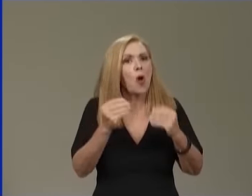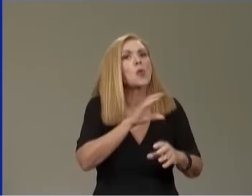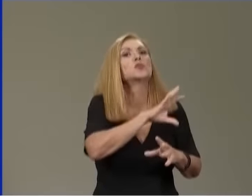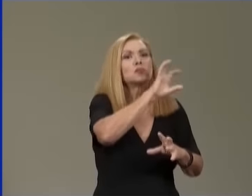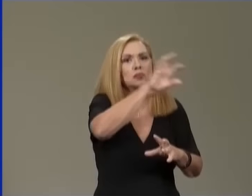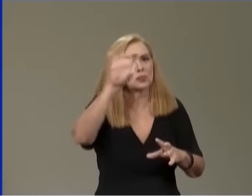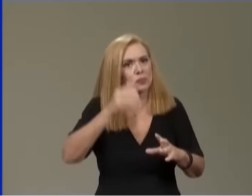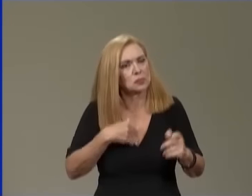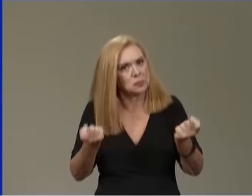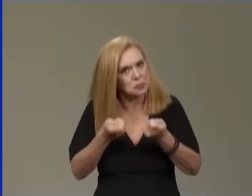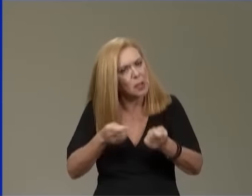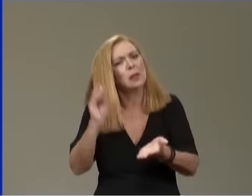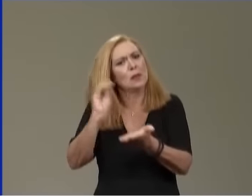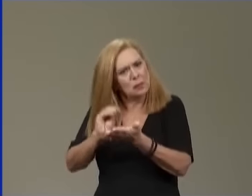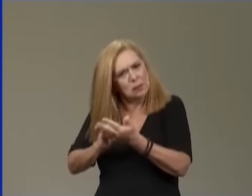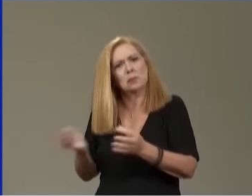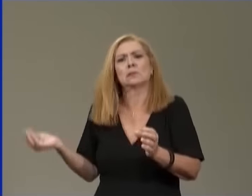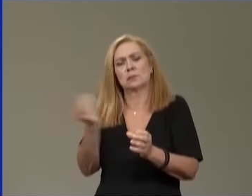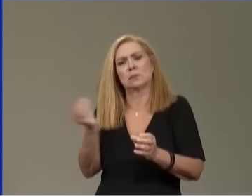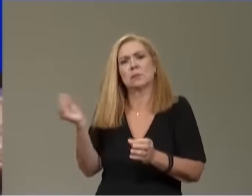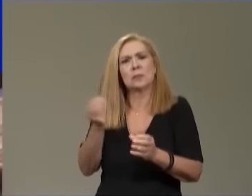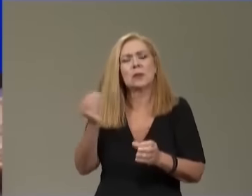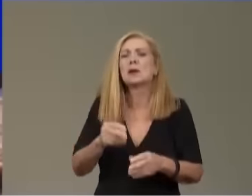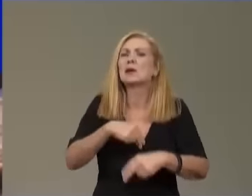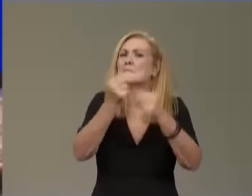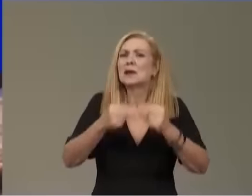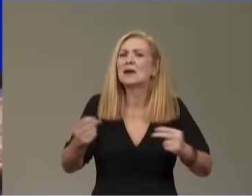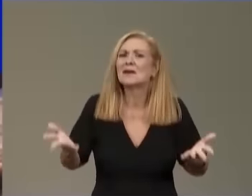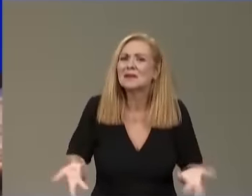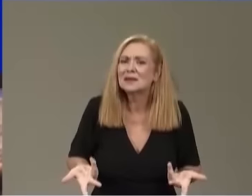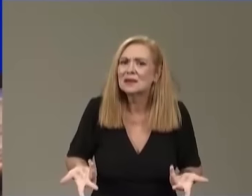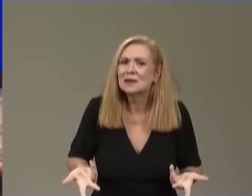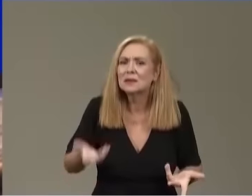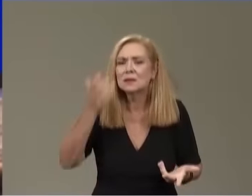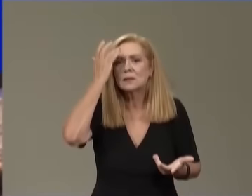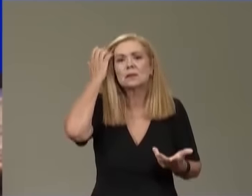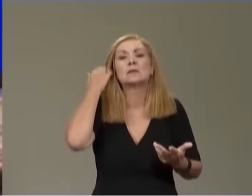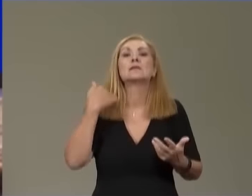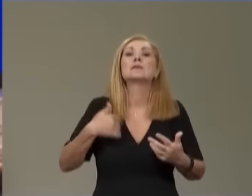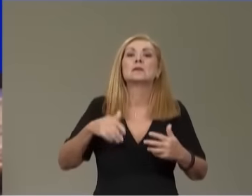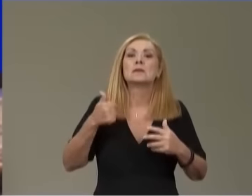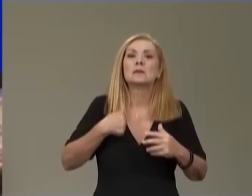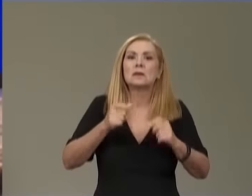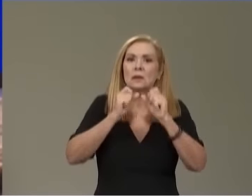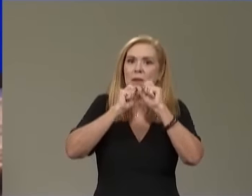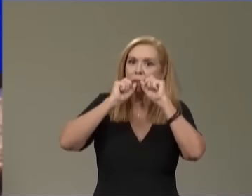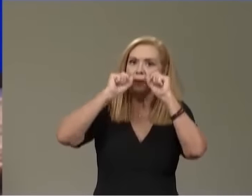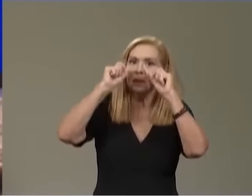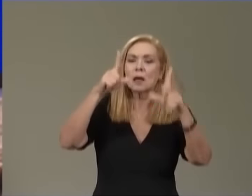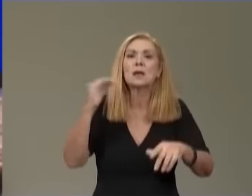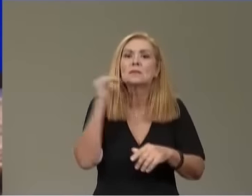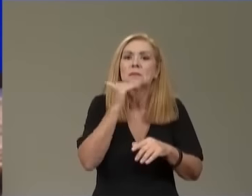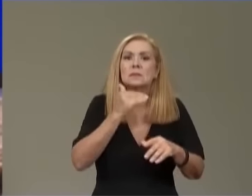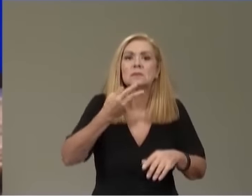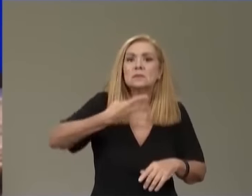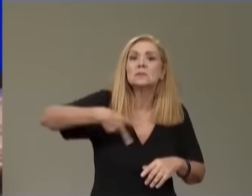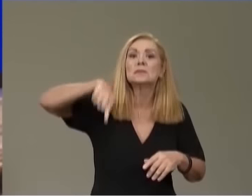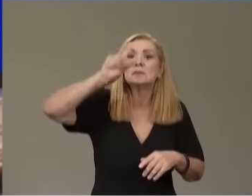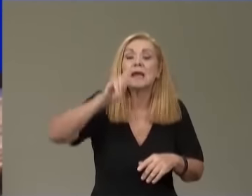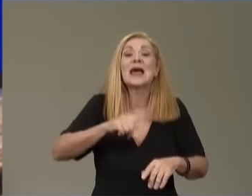άλλοι. Ποιο είναι το αποτέλεσμα, κυρίες και κύριοι? Αυξήθηκαν εντυπωσιακά και αμέσως οι